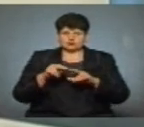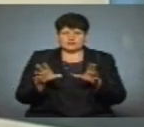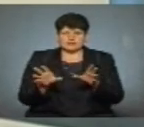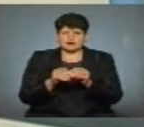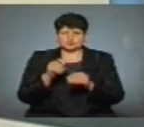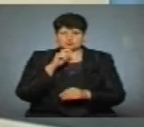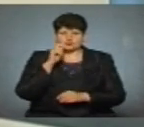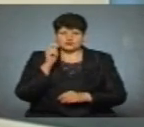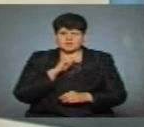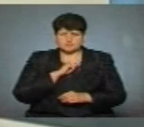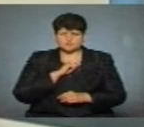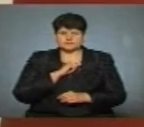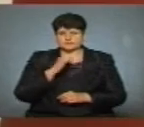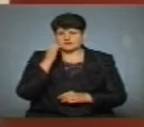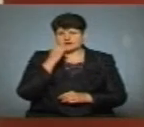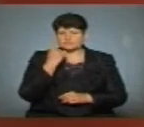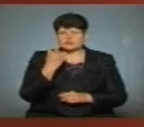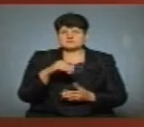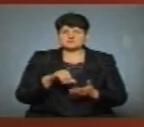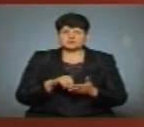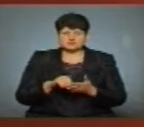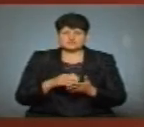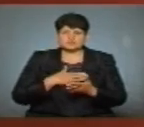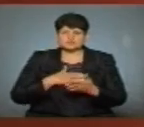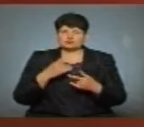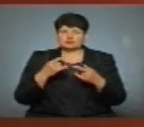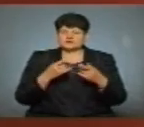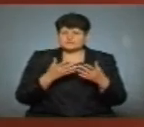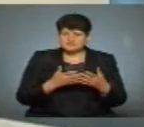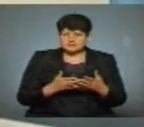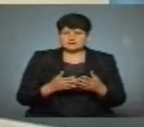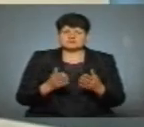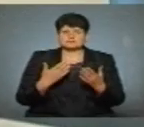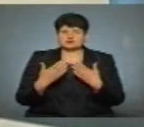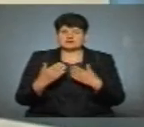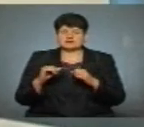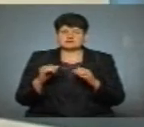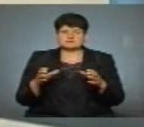Україну. А я дякую вам за участь у нашому ефірі. Нагадаю, що ми спілкувалися з